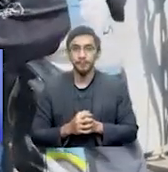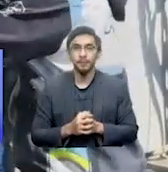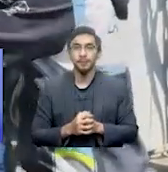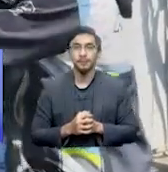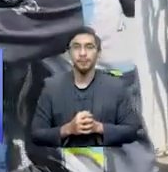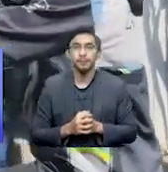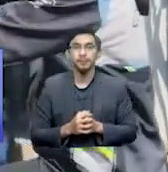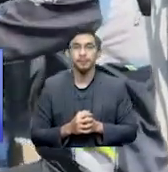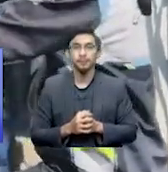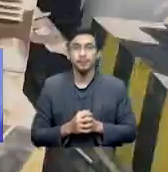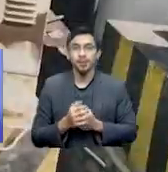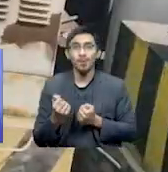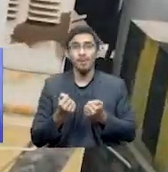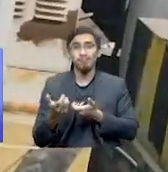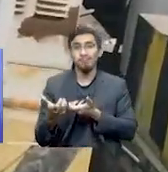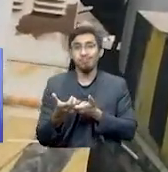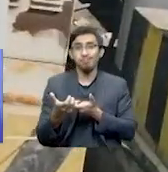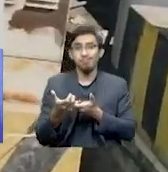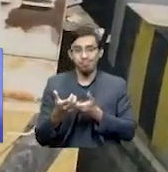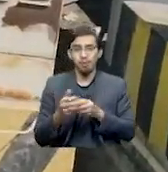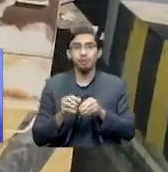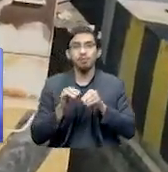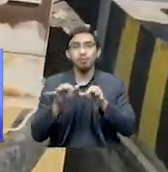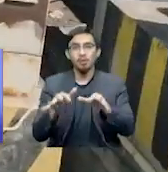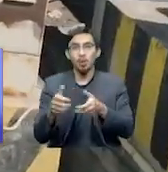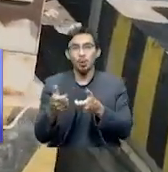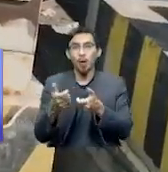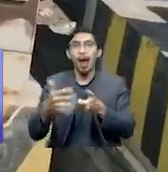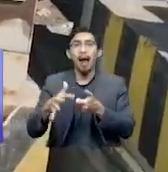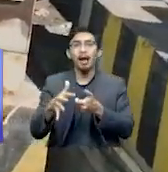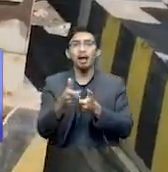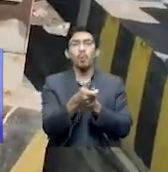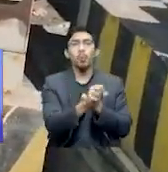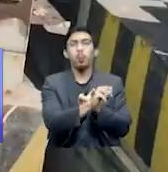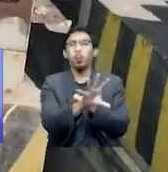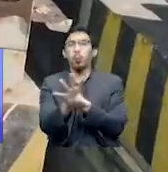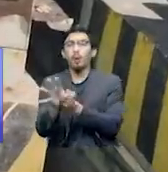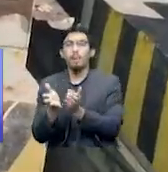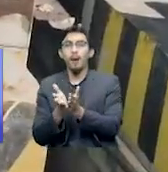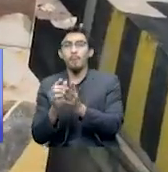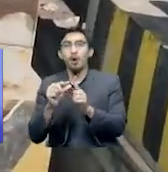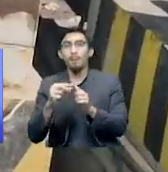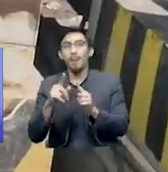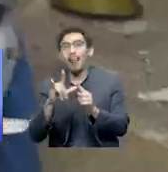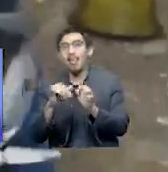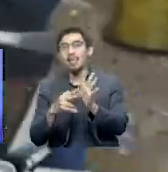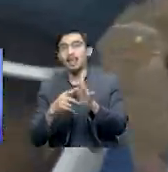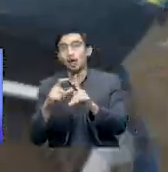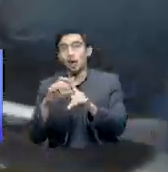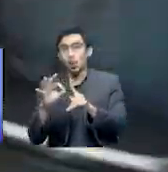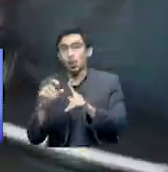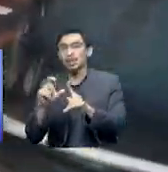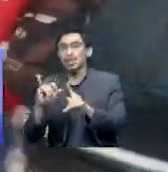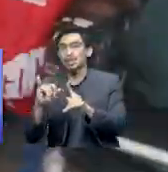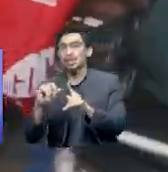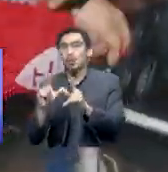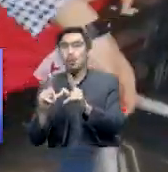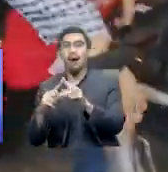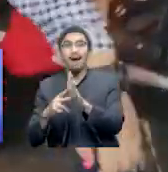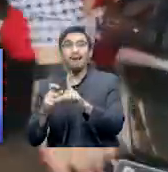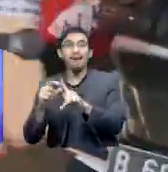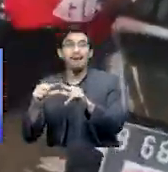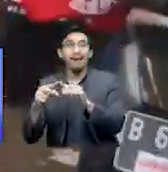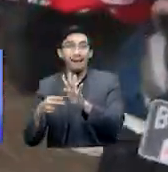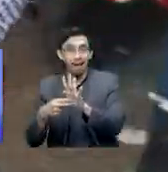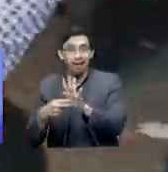Mobil pemadam kebakaran dikerahkan untuk melakukan penyemprotan air di Pelabuhan Pelindo, Ciwandan, Cilegon, Banten. Upaya ini